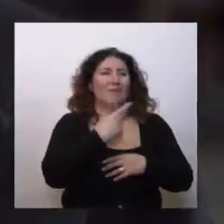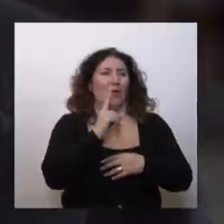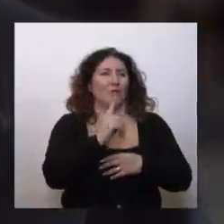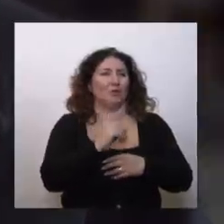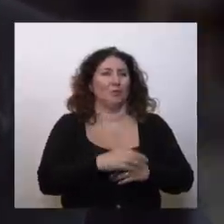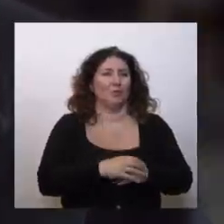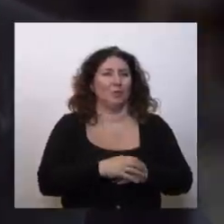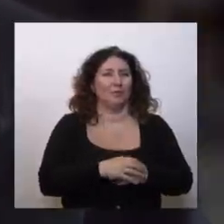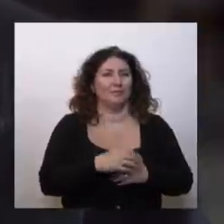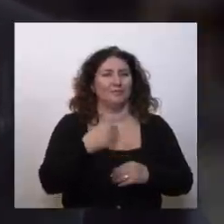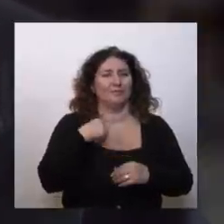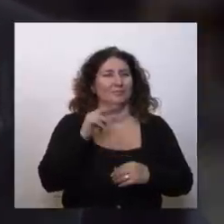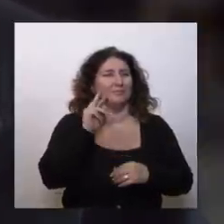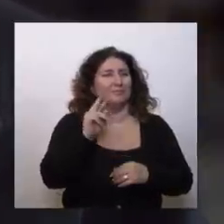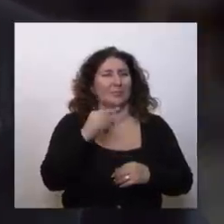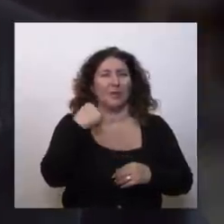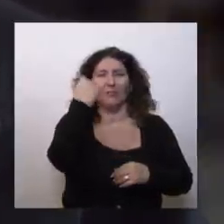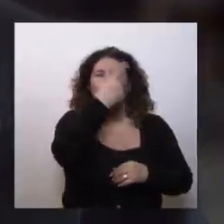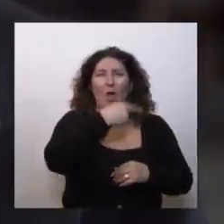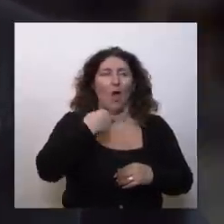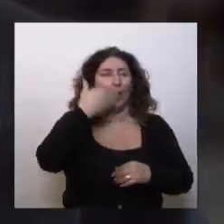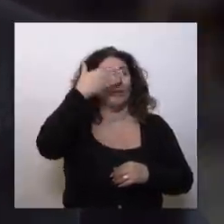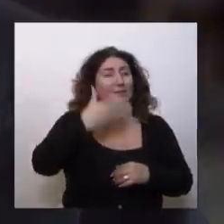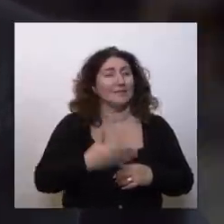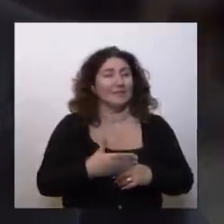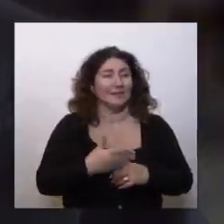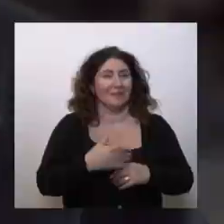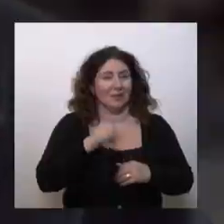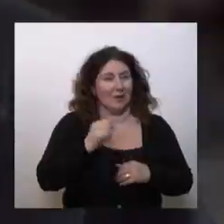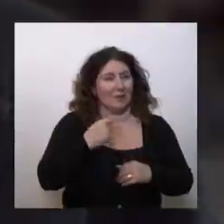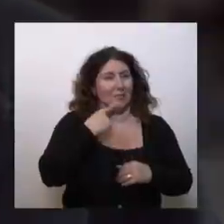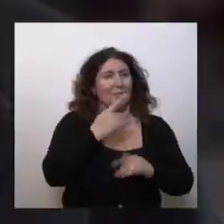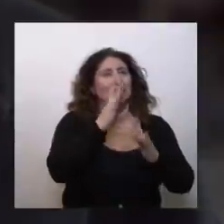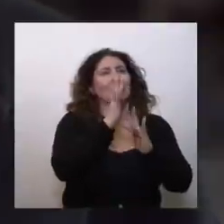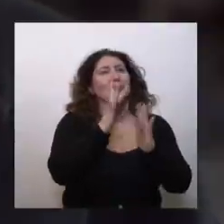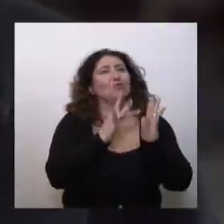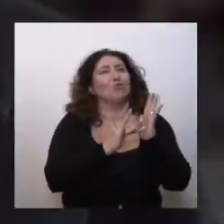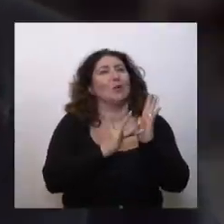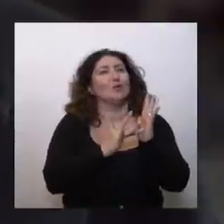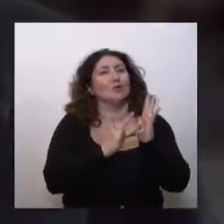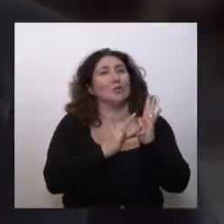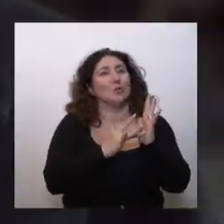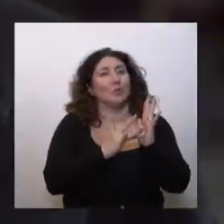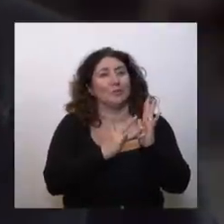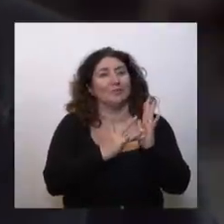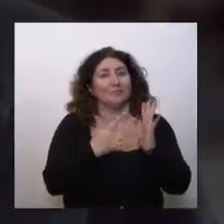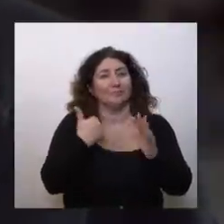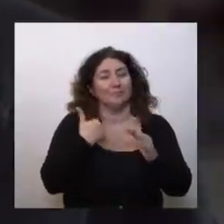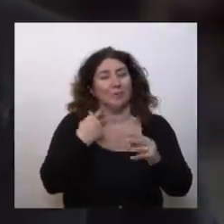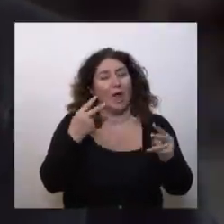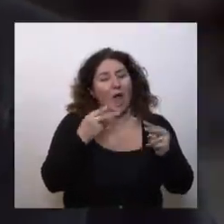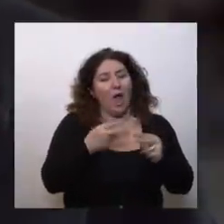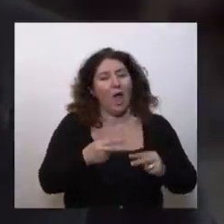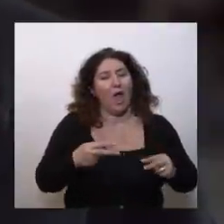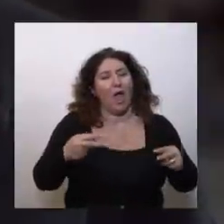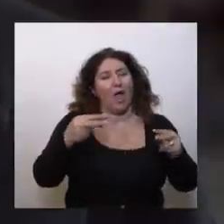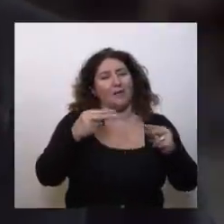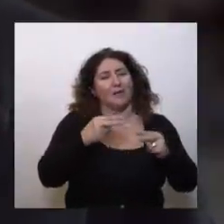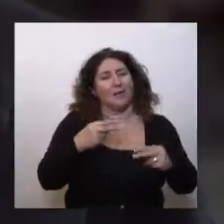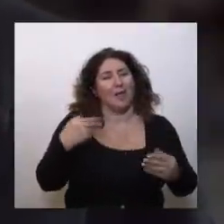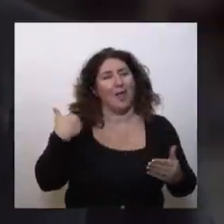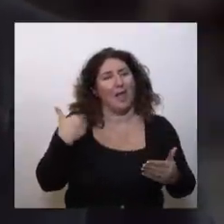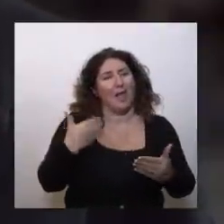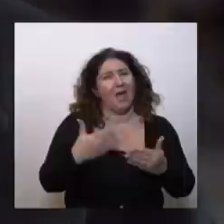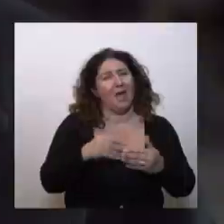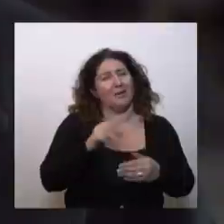Guardando il volto sindonico mi viene spontaneo dire Gesù. Lo faccio da anni e mi pare